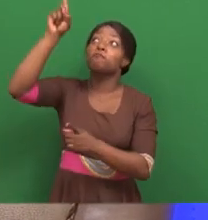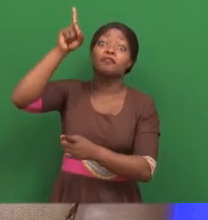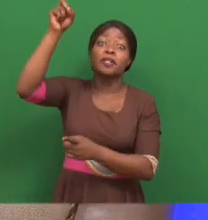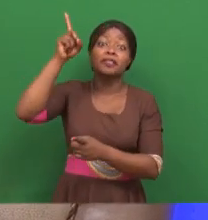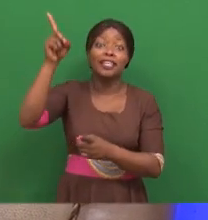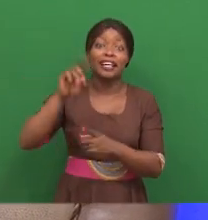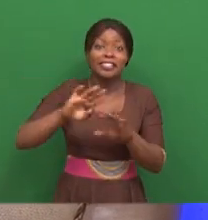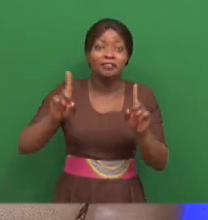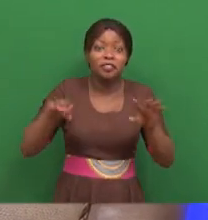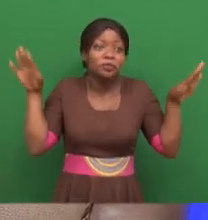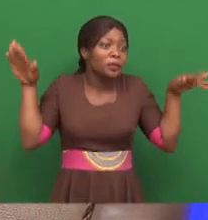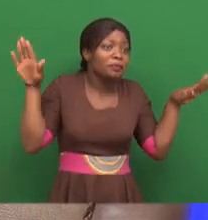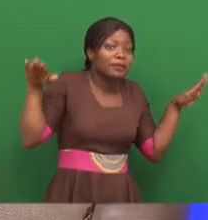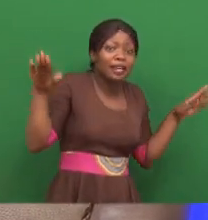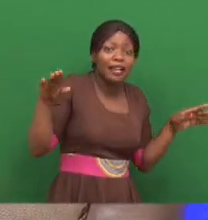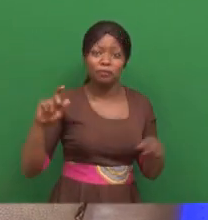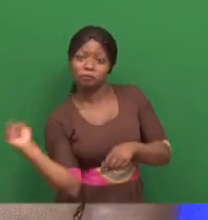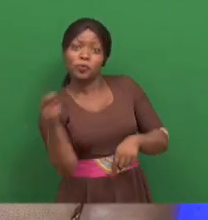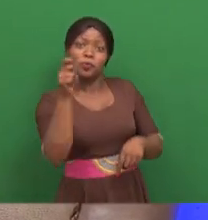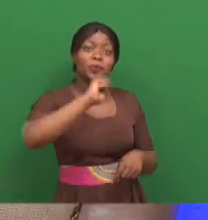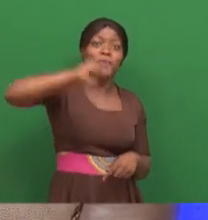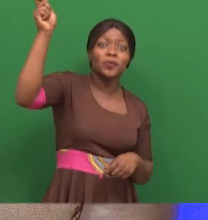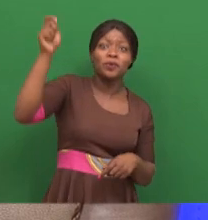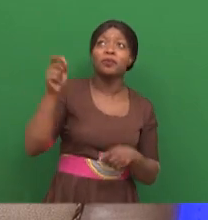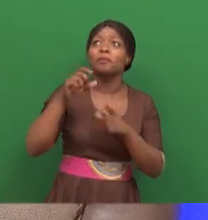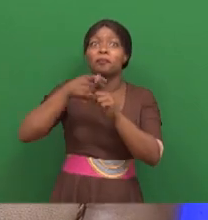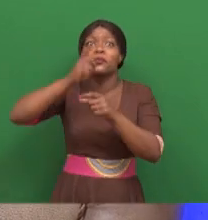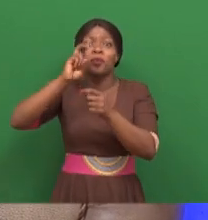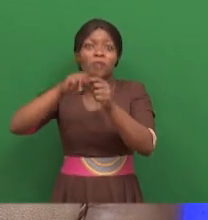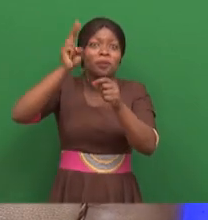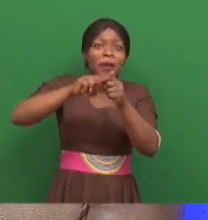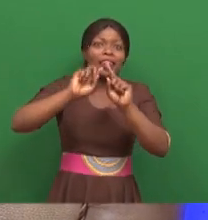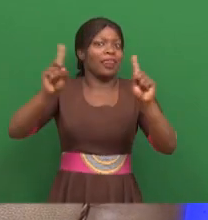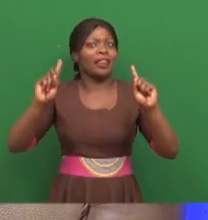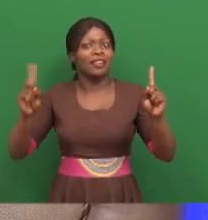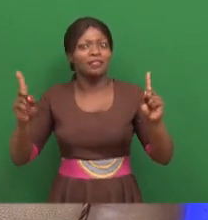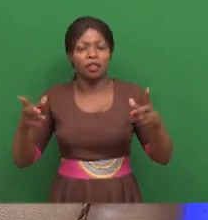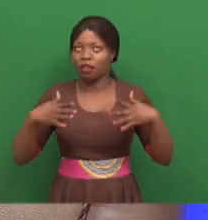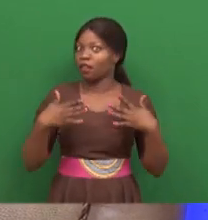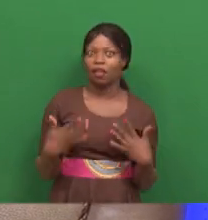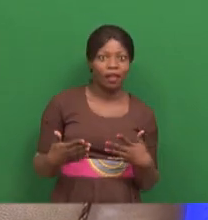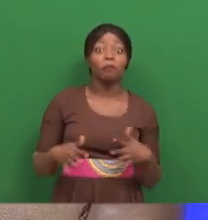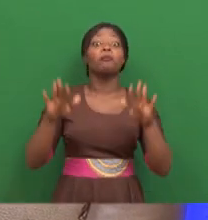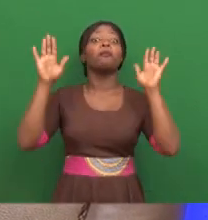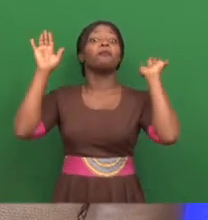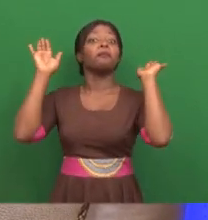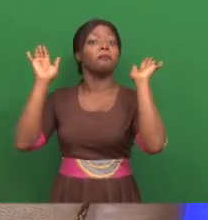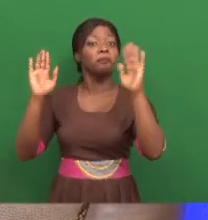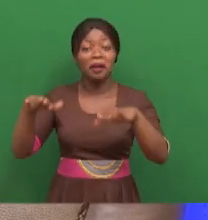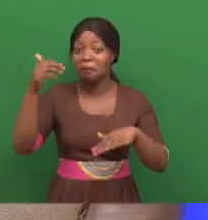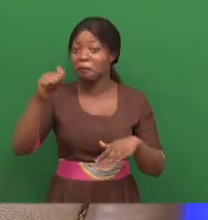zvekuru zvemabeti chine maraketi chine zvibodoro chine zviraba chine hecho